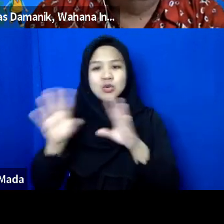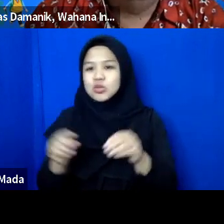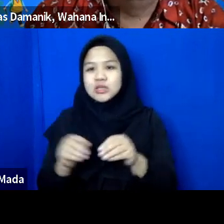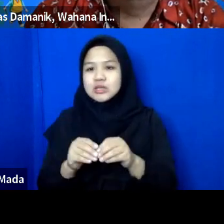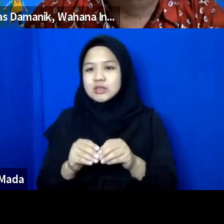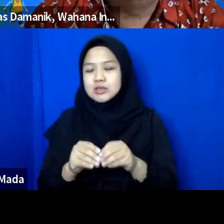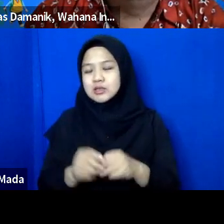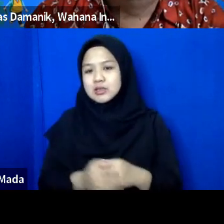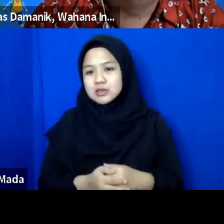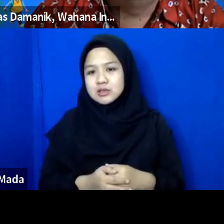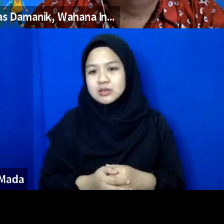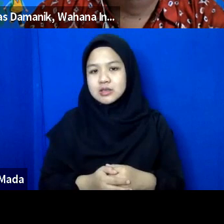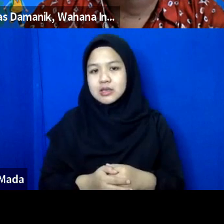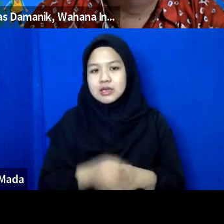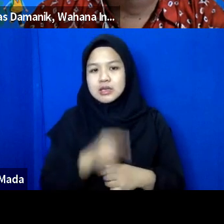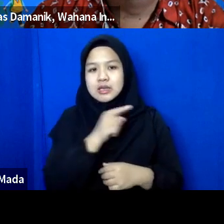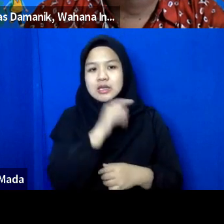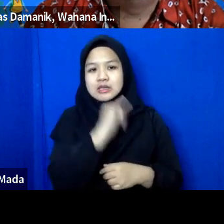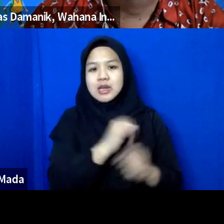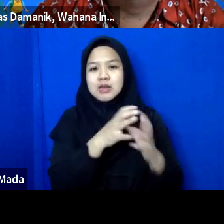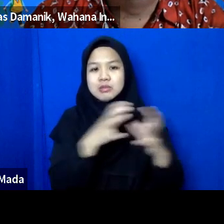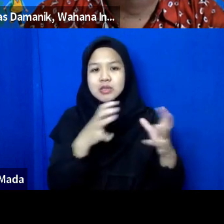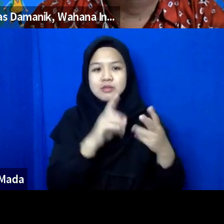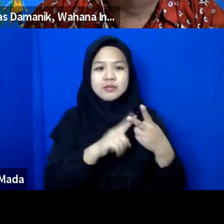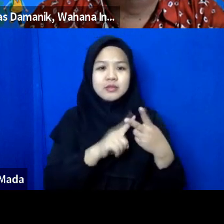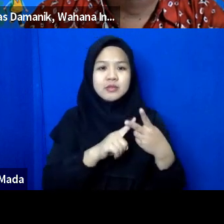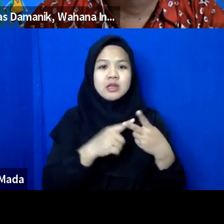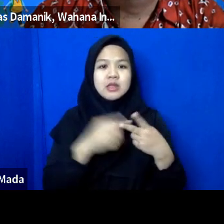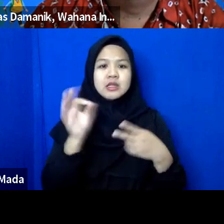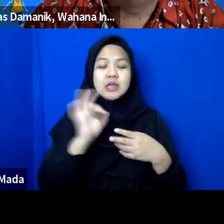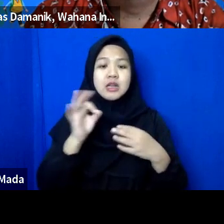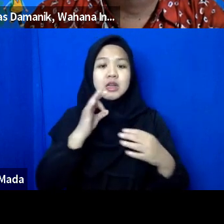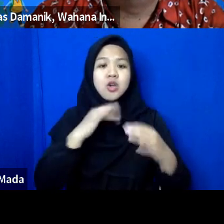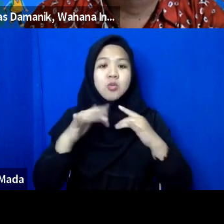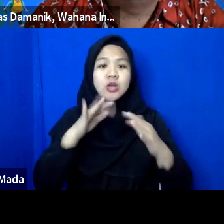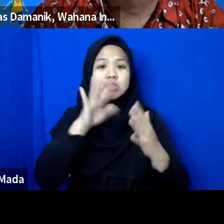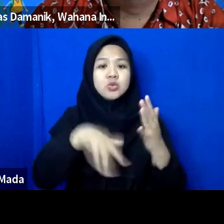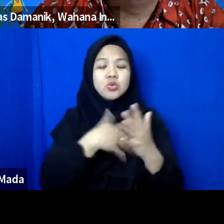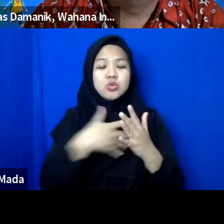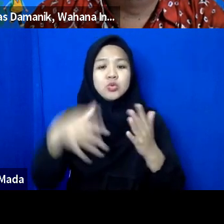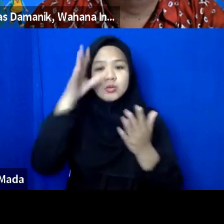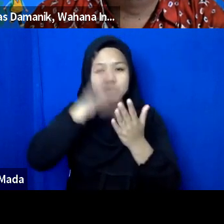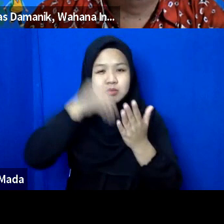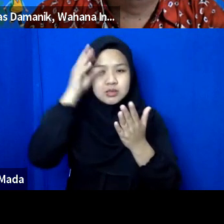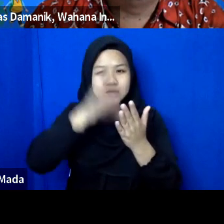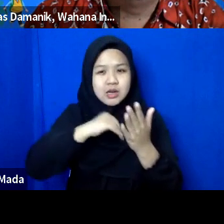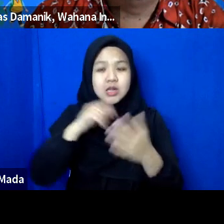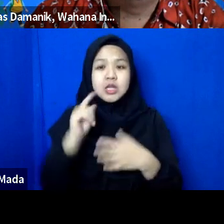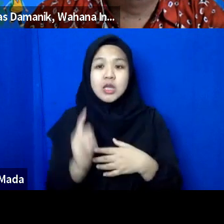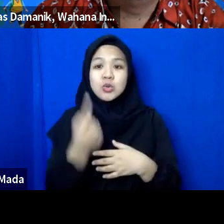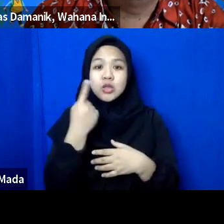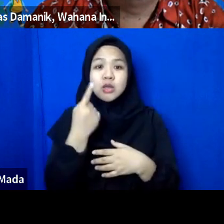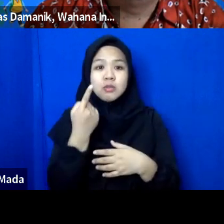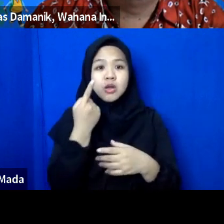ini ini ini kesalahan besar dua tidak ada kok aku mudah syukurlah Jalan bahkan yang paling utama adalah